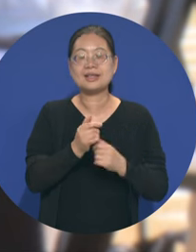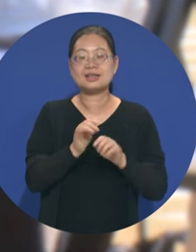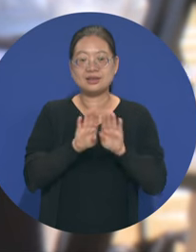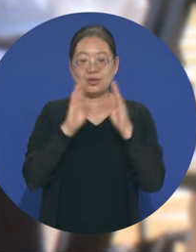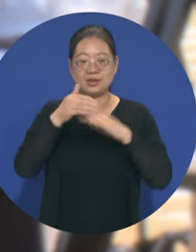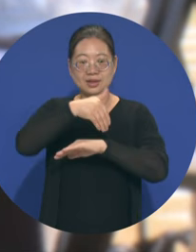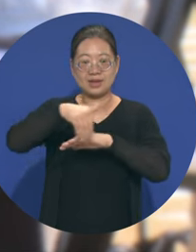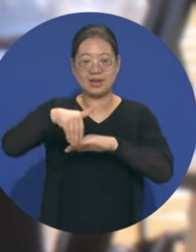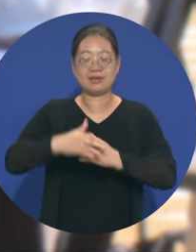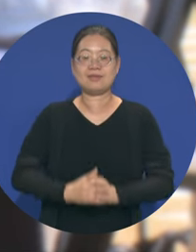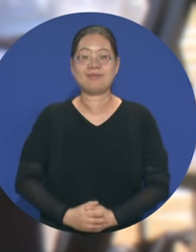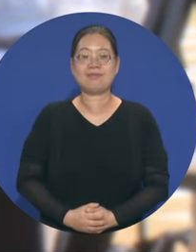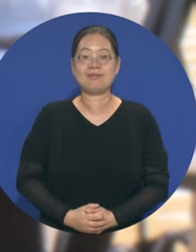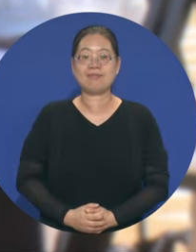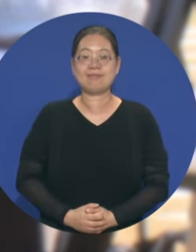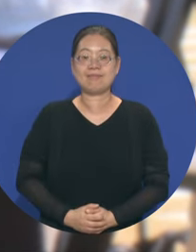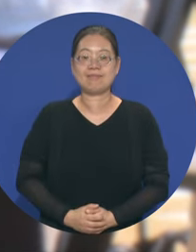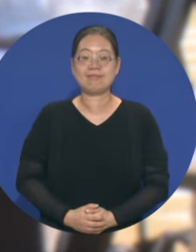계획입니다